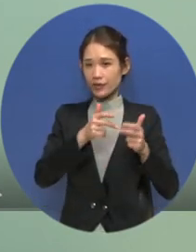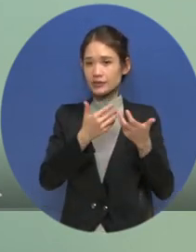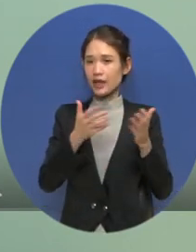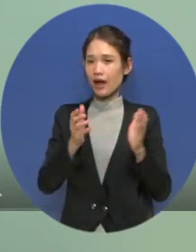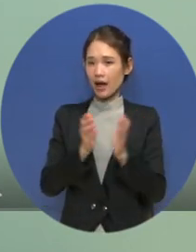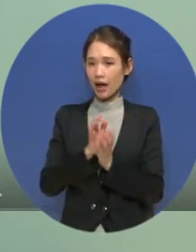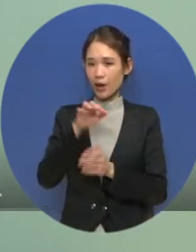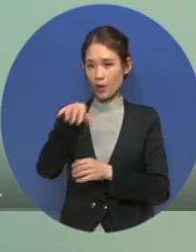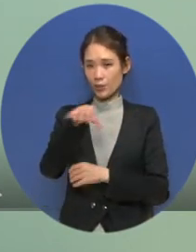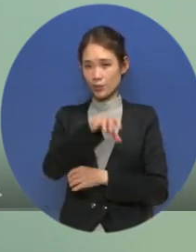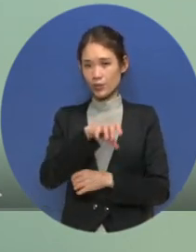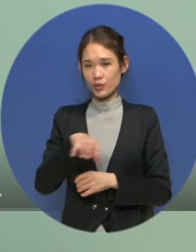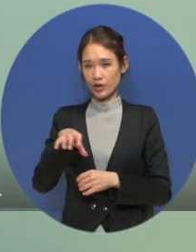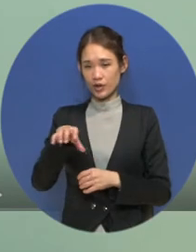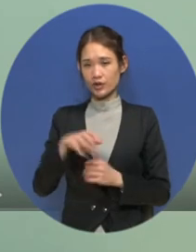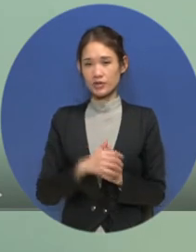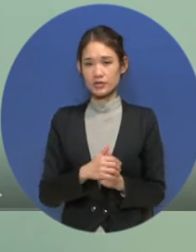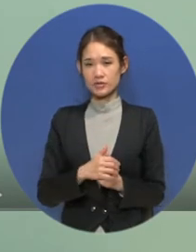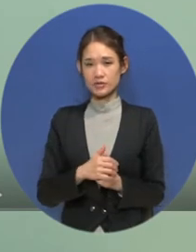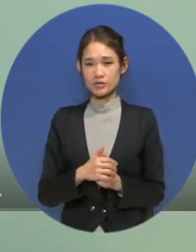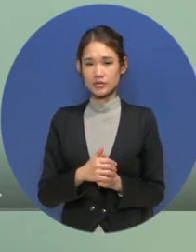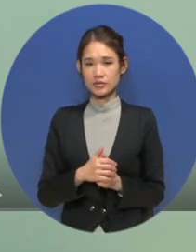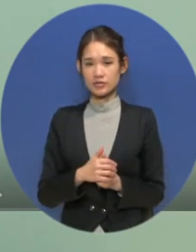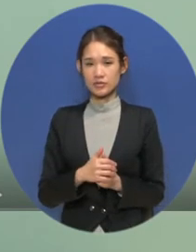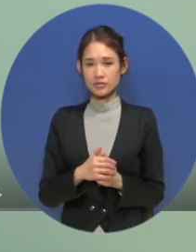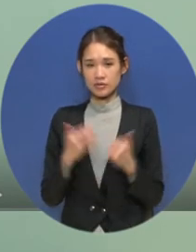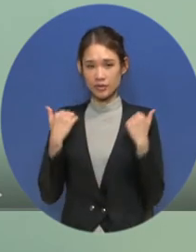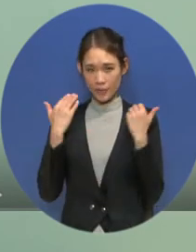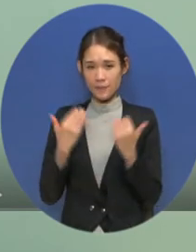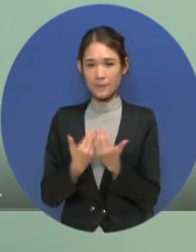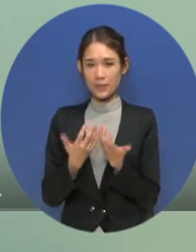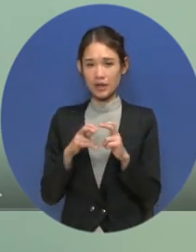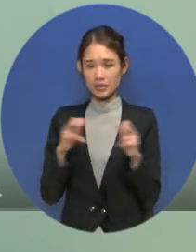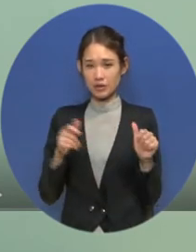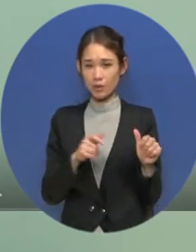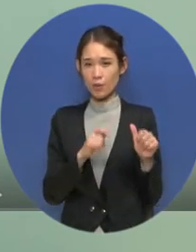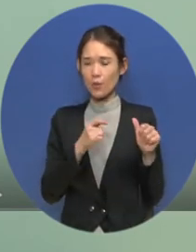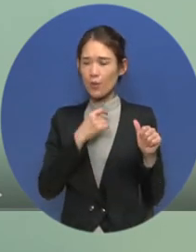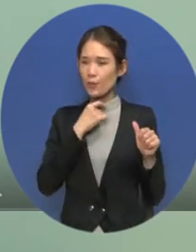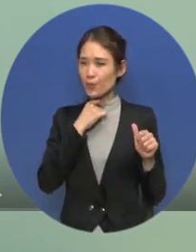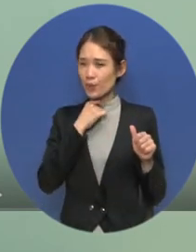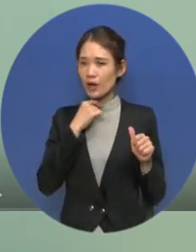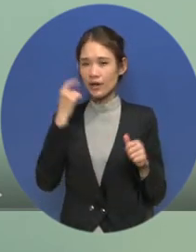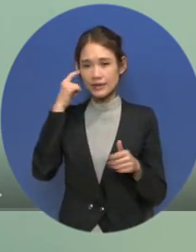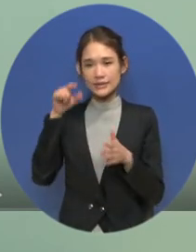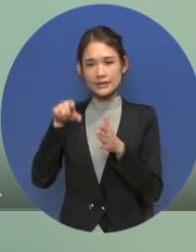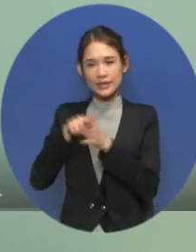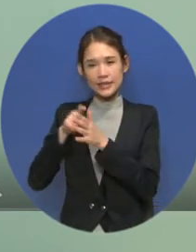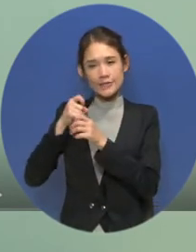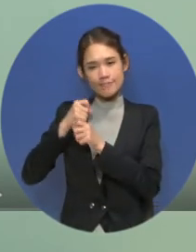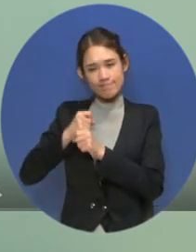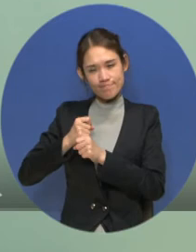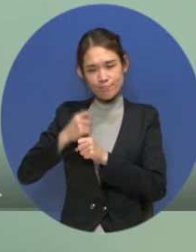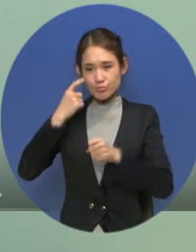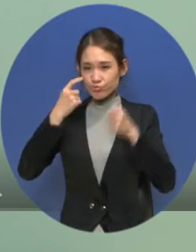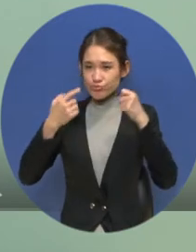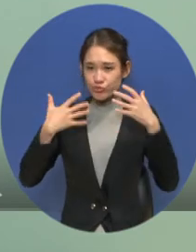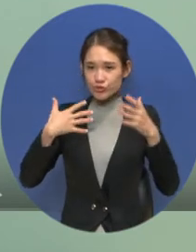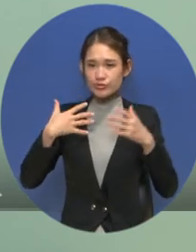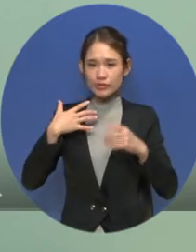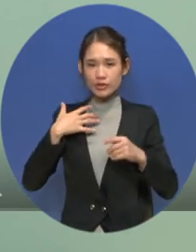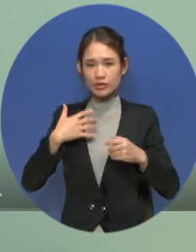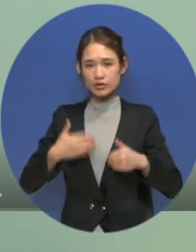네, 대기업이라든지 일반 사업체들이 발달장애인을 고용하고자 하는 의지가 분명하게 늘어나야